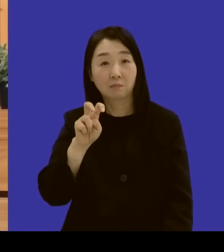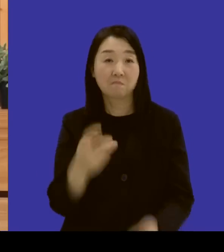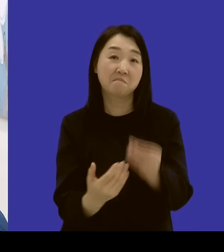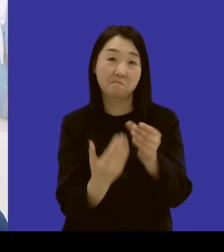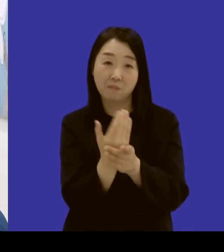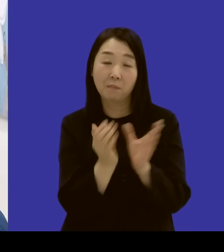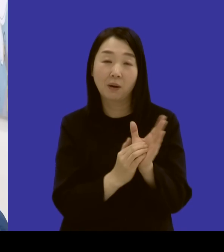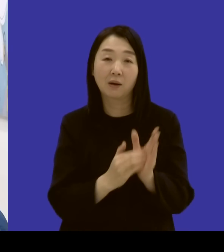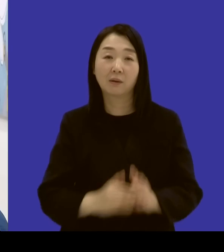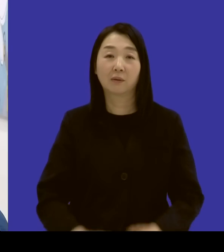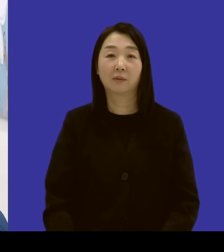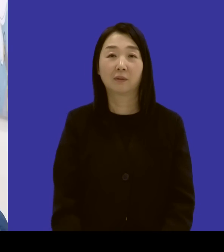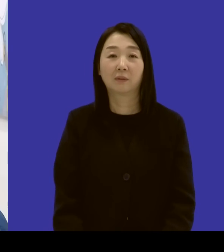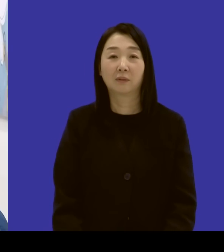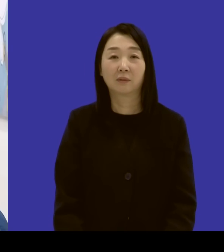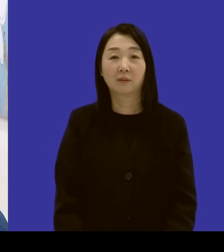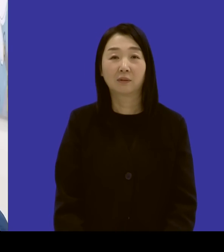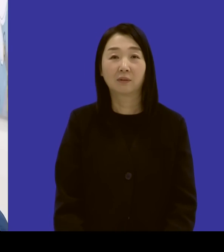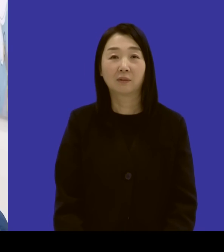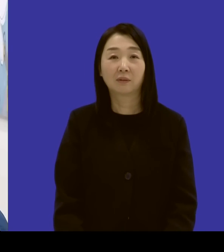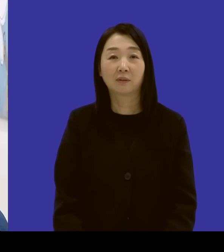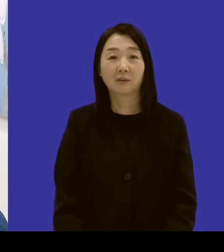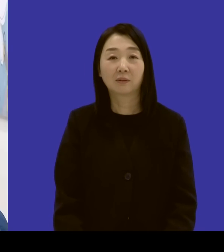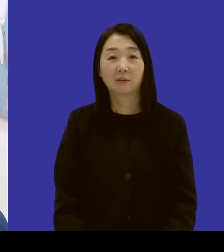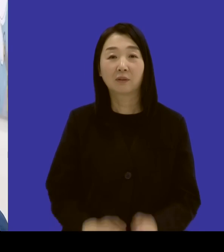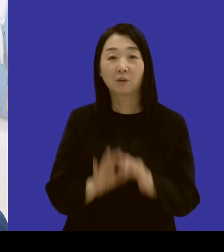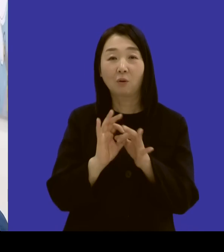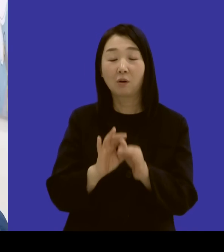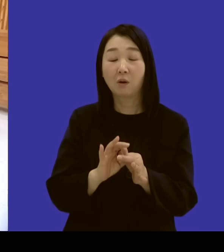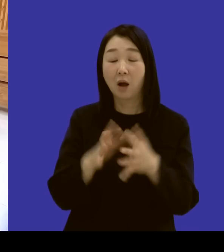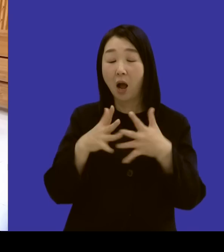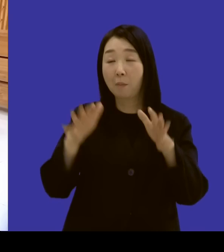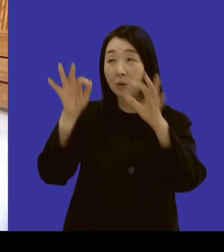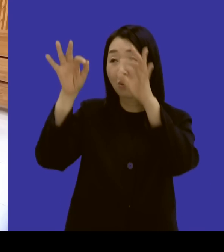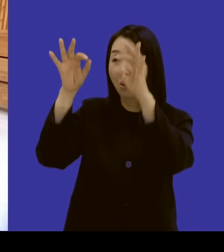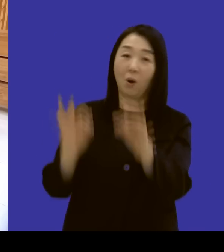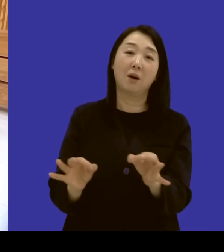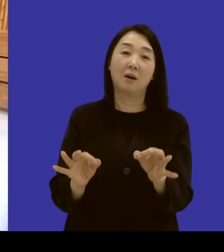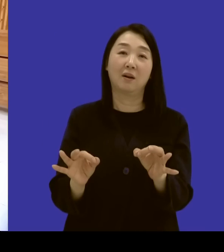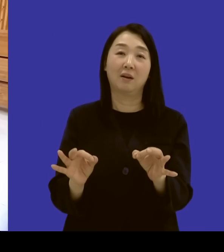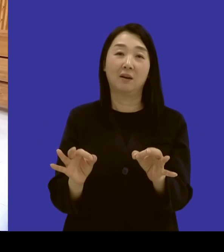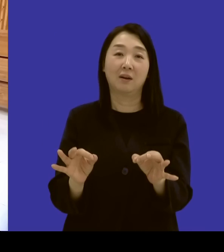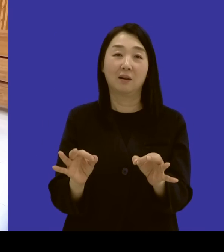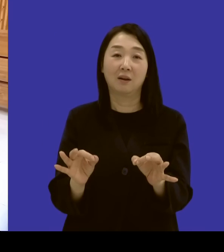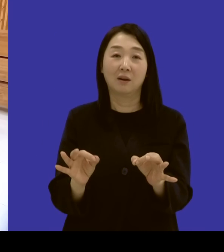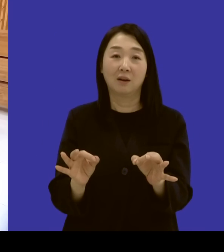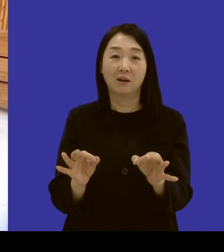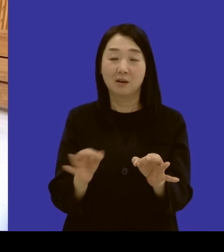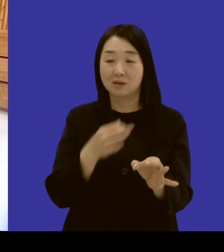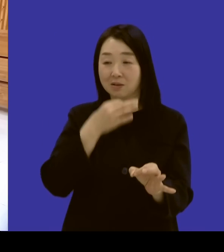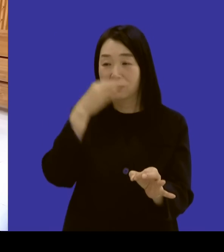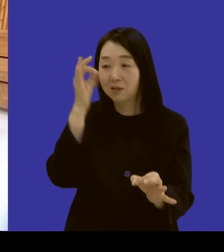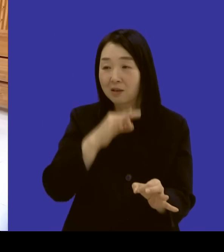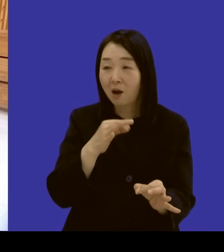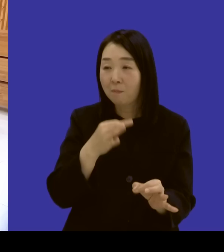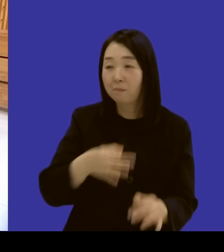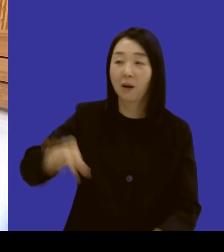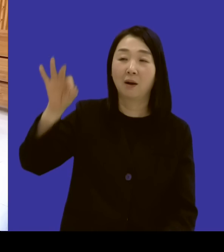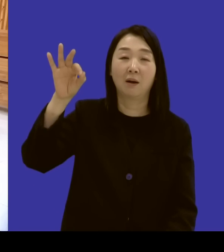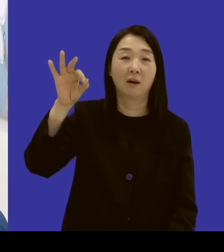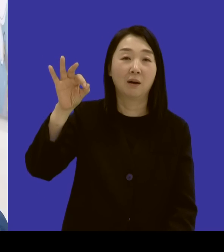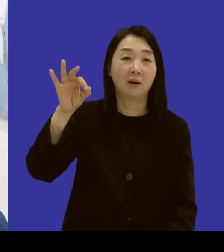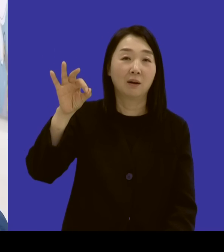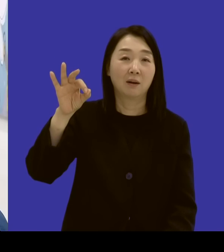네. 그거에 그래서 모든 값이 아파트 값이 확 내려가고 맞아. 이자가 엄청나게